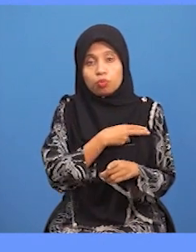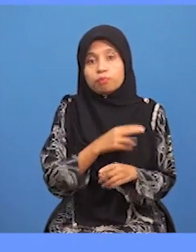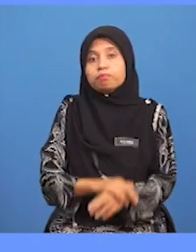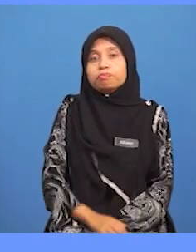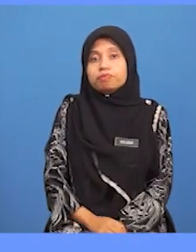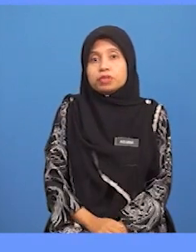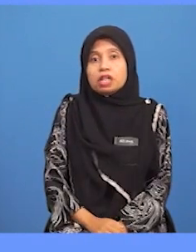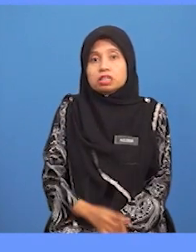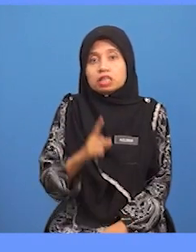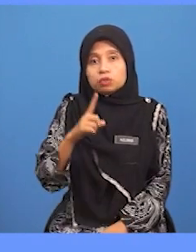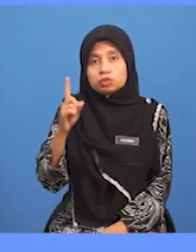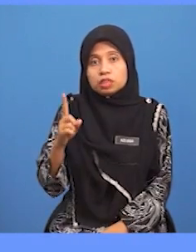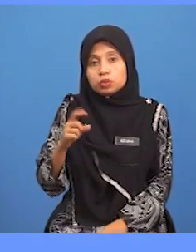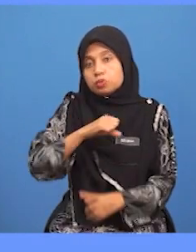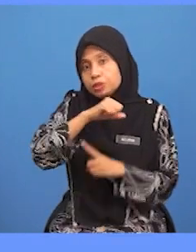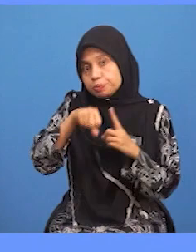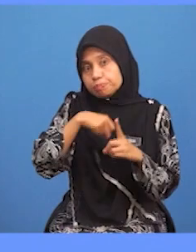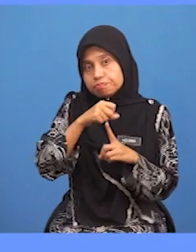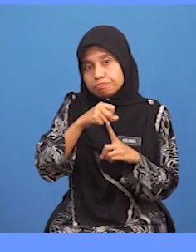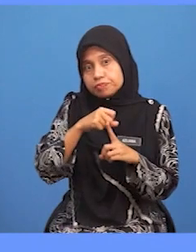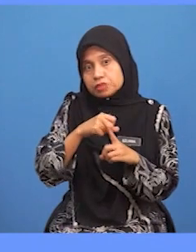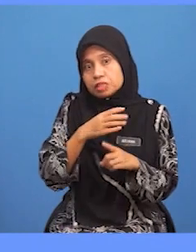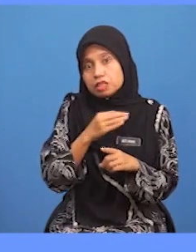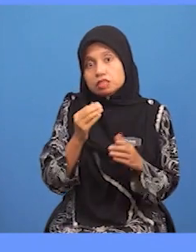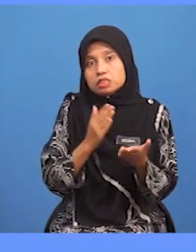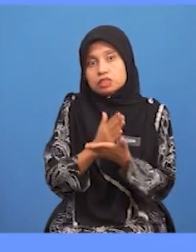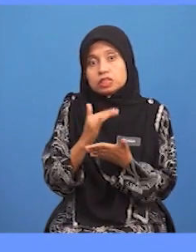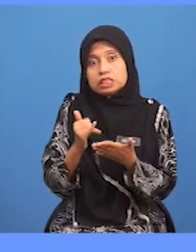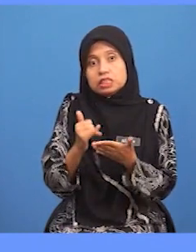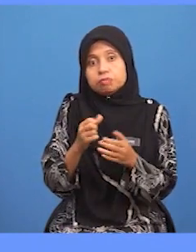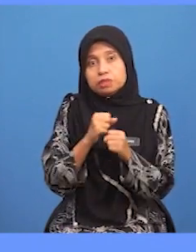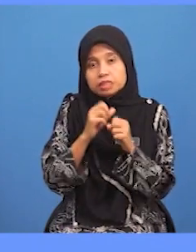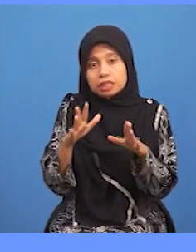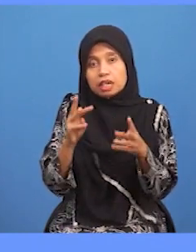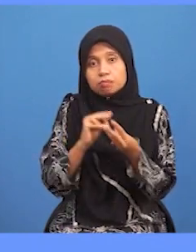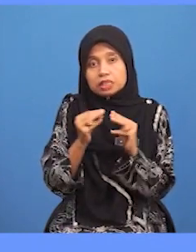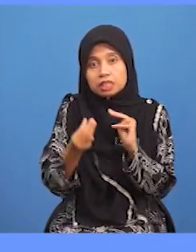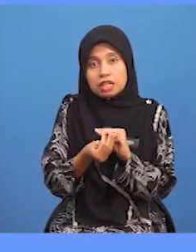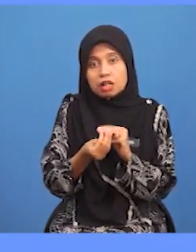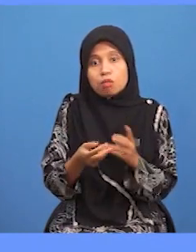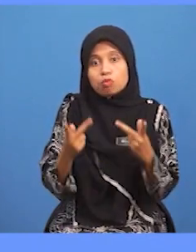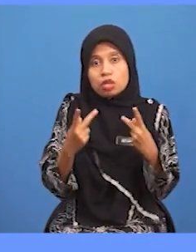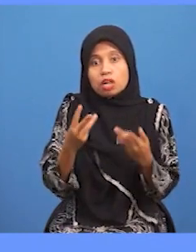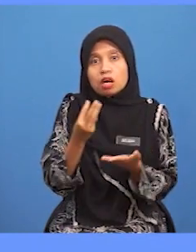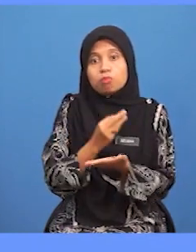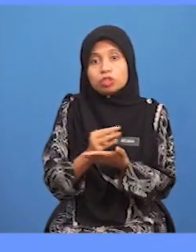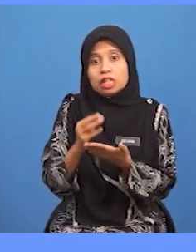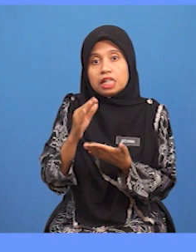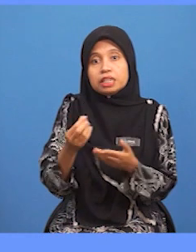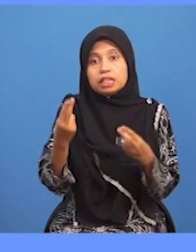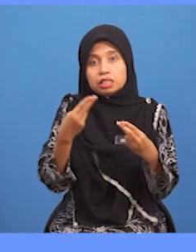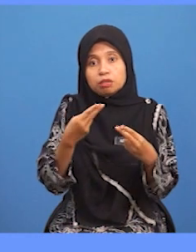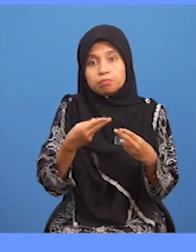ditetapkan berdasarkan sesuatu situasi. Dan seterusnya, menyelesaikan masalah pulangan modal